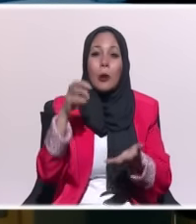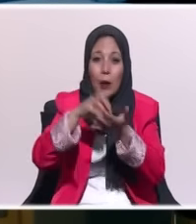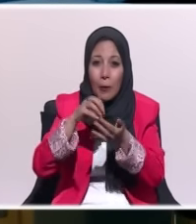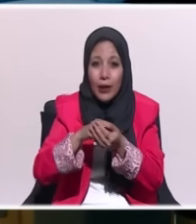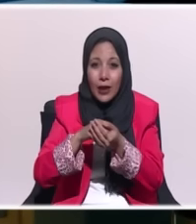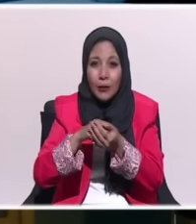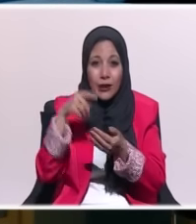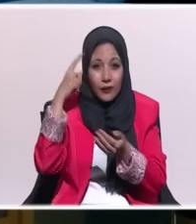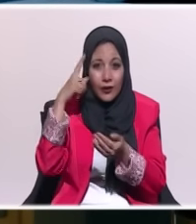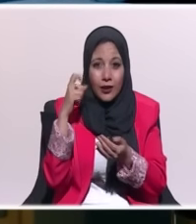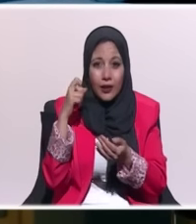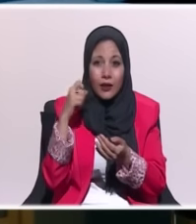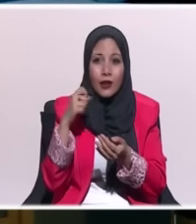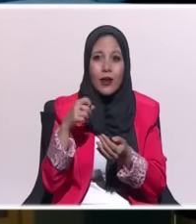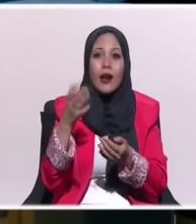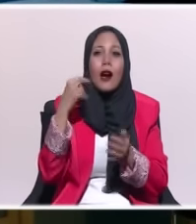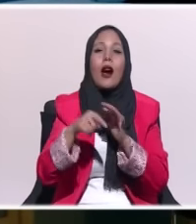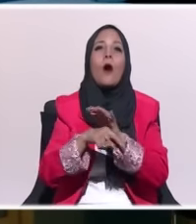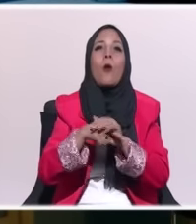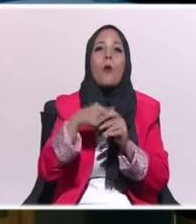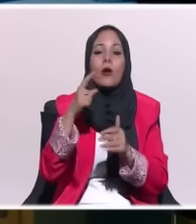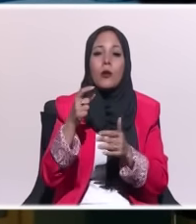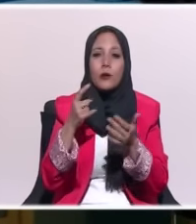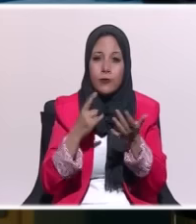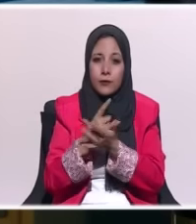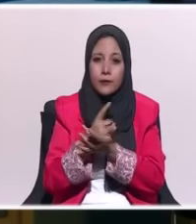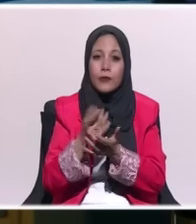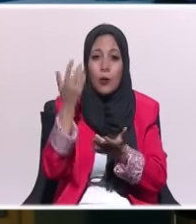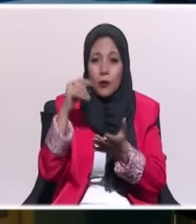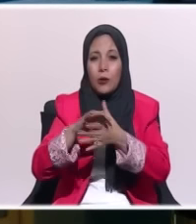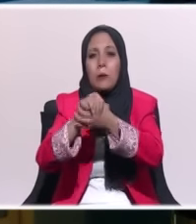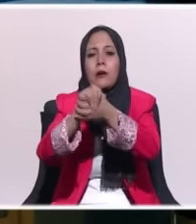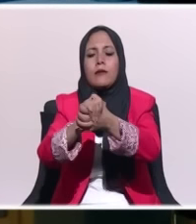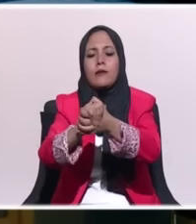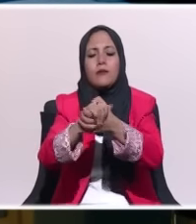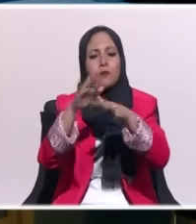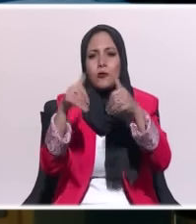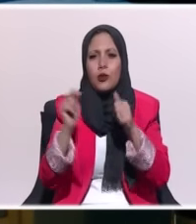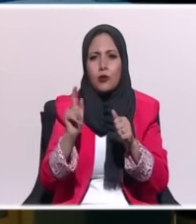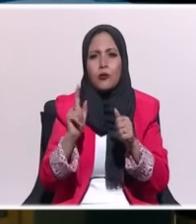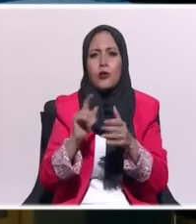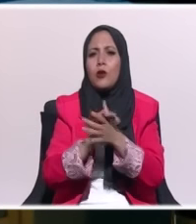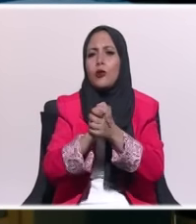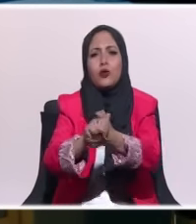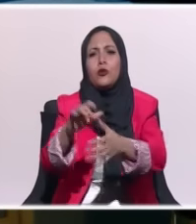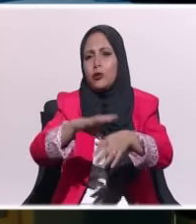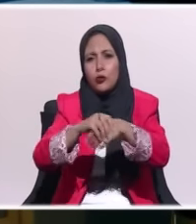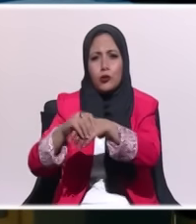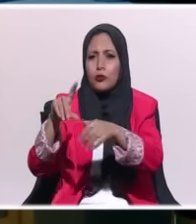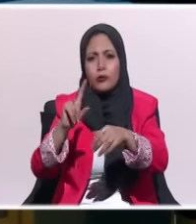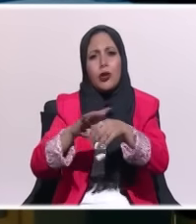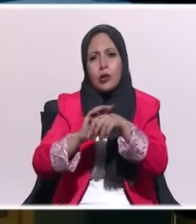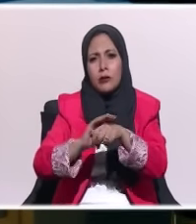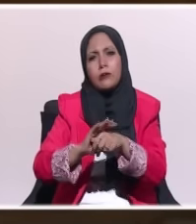ايوه فاكره. اول يوم دخلت في المدرسه كنت ماسكه فيها مش عايزه اسيبها، واقول لهم ما تاخدونيش من ماما، ما تاخدونيش من